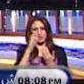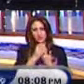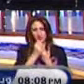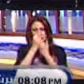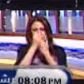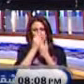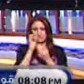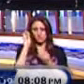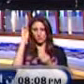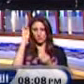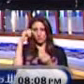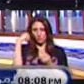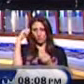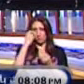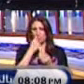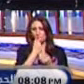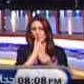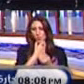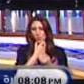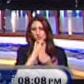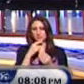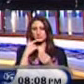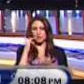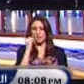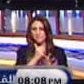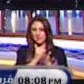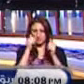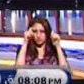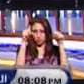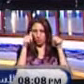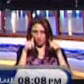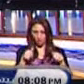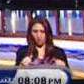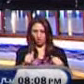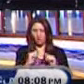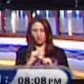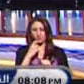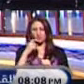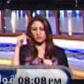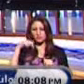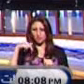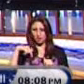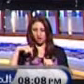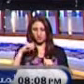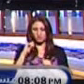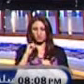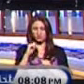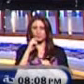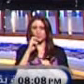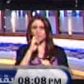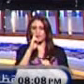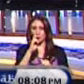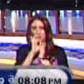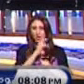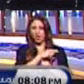للرئاسه والى المتحكمين في القرارات المصيريه لهذا الوطن. والنهارده أنا بخاطب